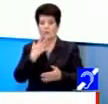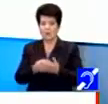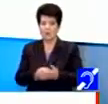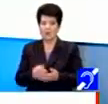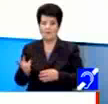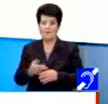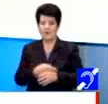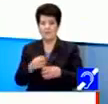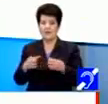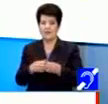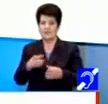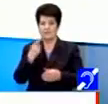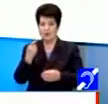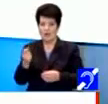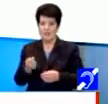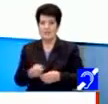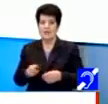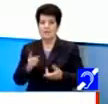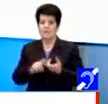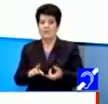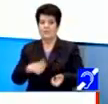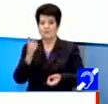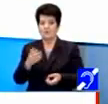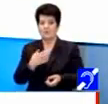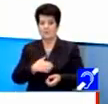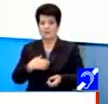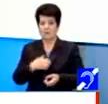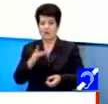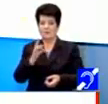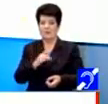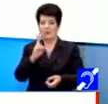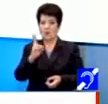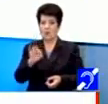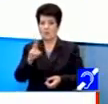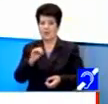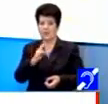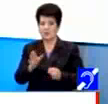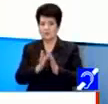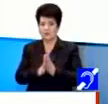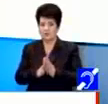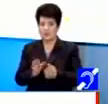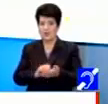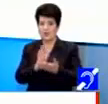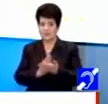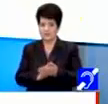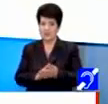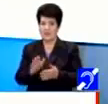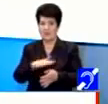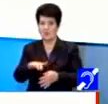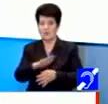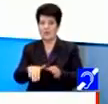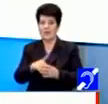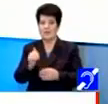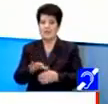unui partid politic. Declarația îi aparține fostului edil interimar al Chișinăului, Ruslan Codreanu, a cărui solicitare de a fi înregistrat în cursa electorală a